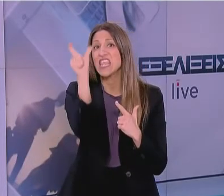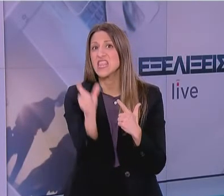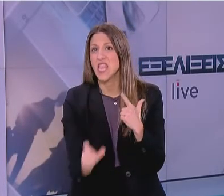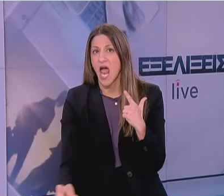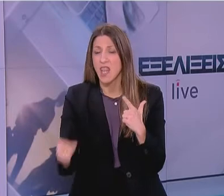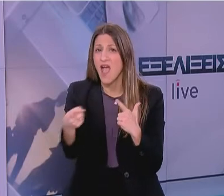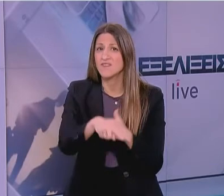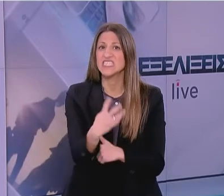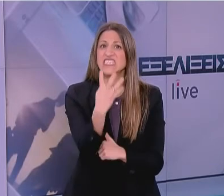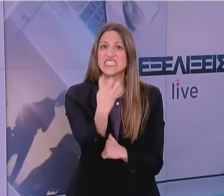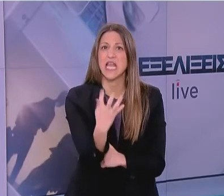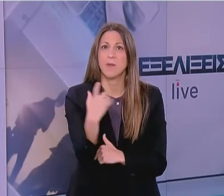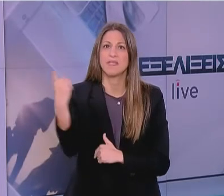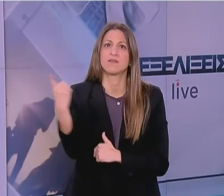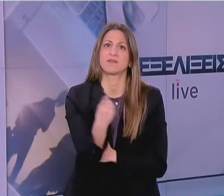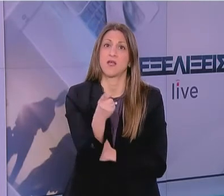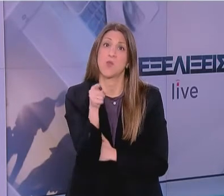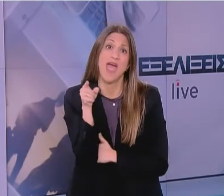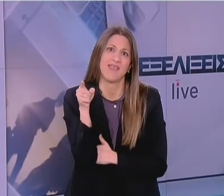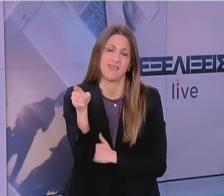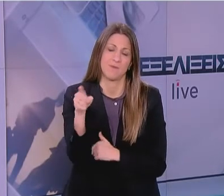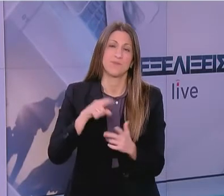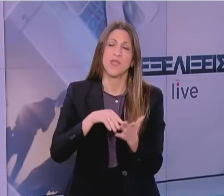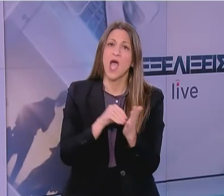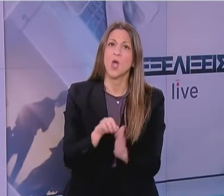καταγράψει περίπου το 45% των περιπτώσεων και